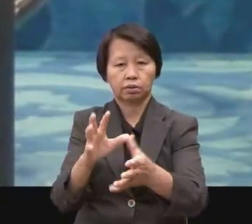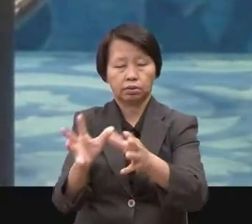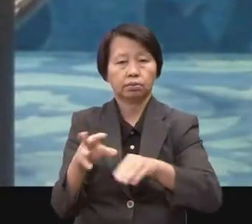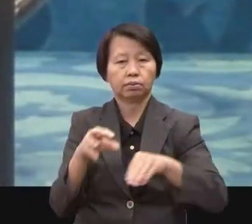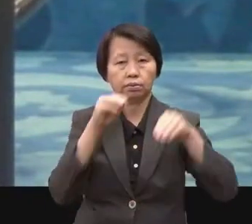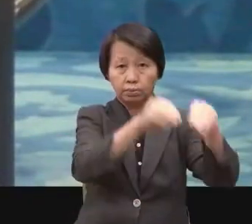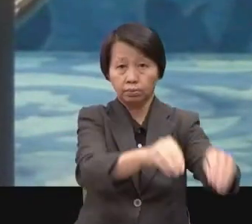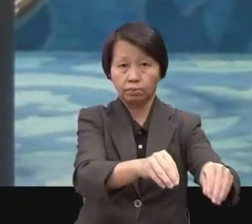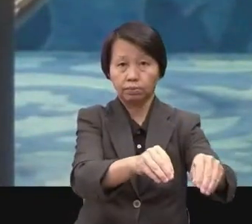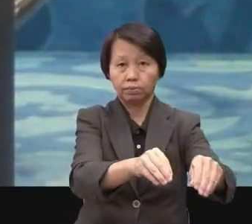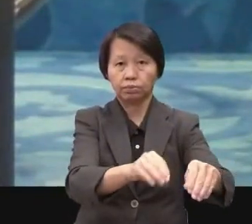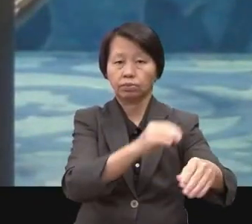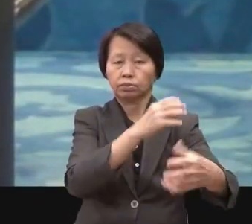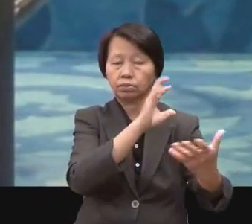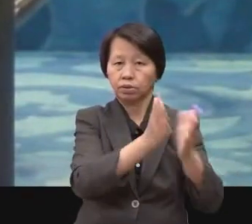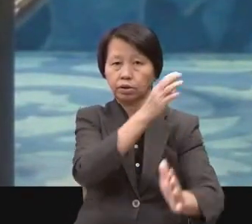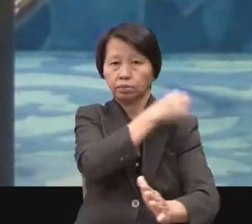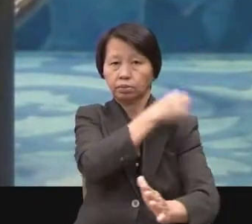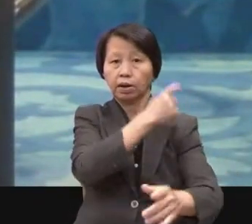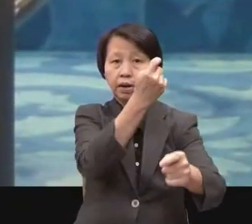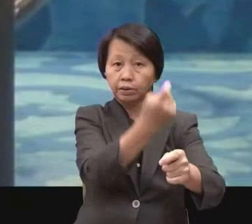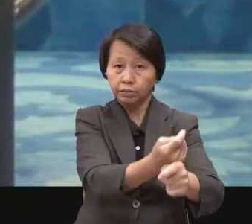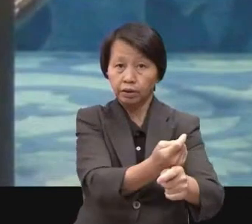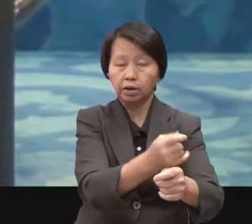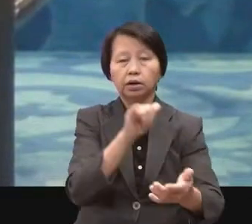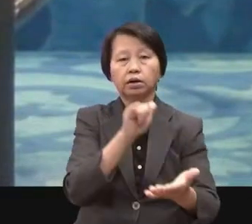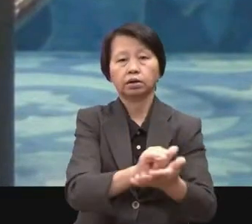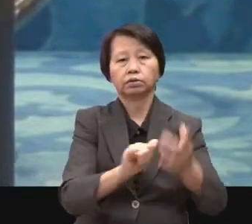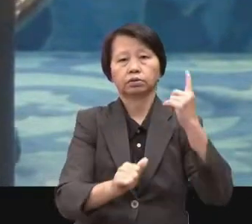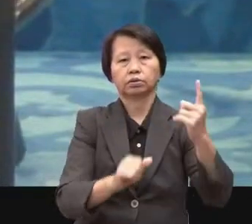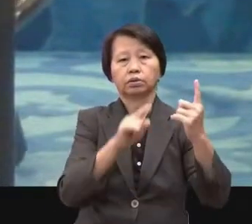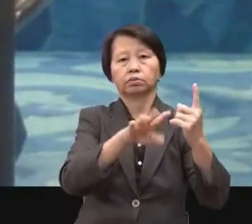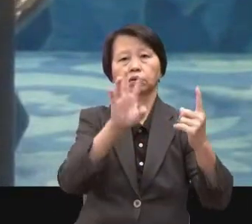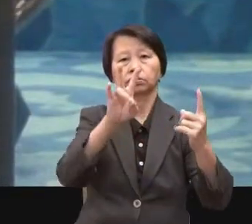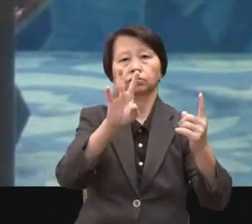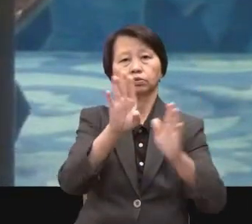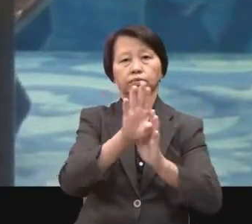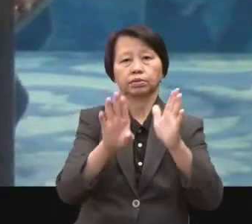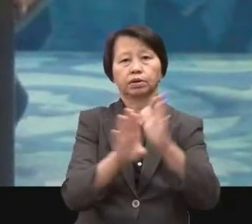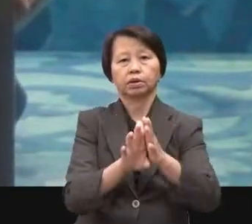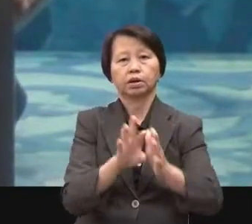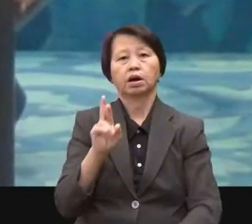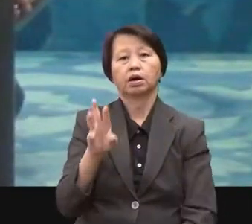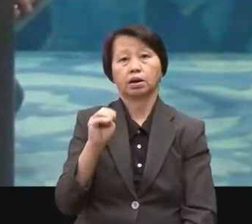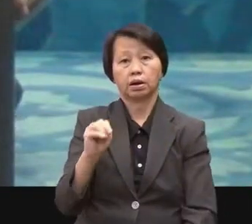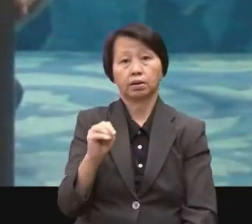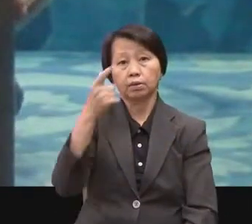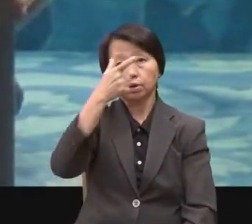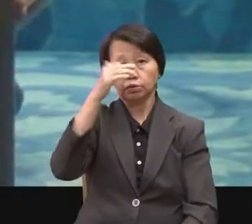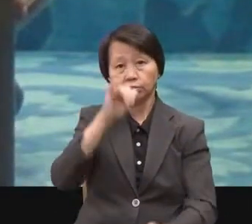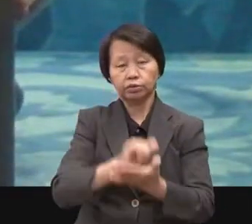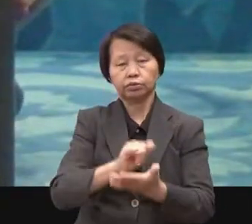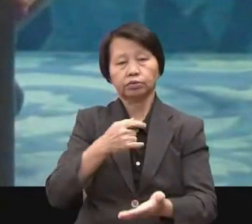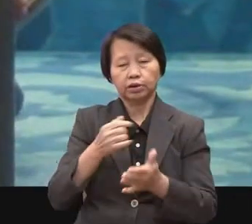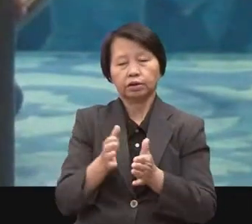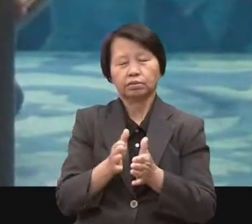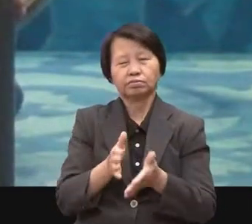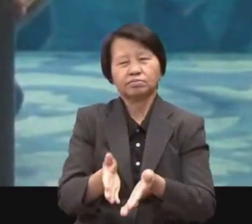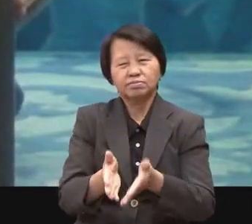pegawai tetap itu satu kepulauan tujuh tinggi sebab itu saya mengayuh